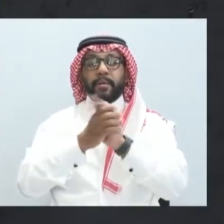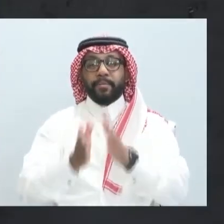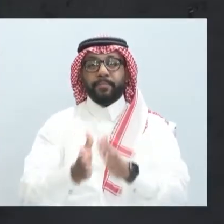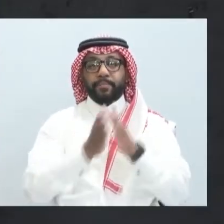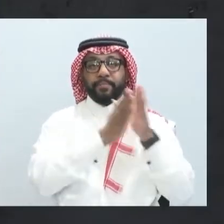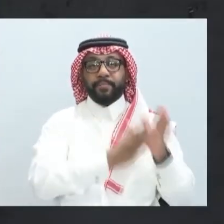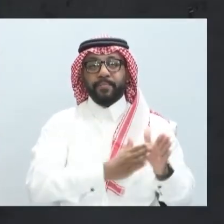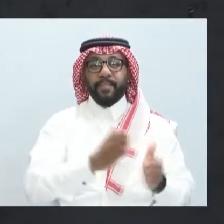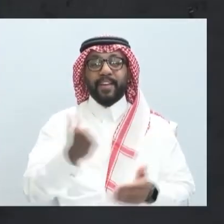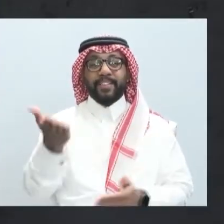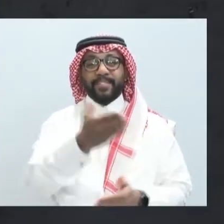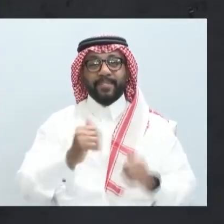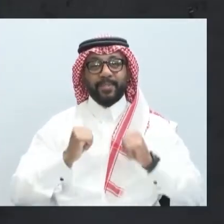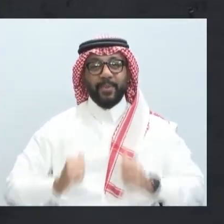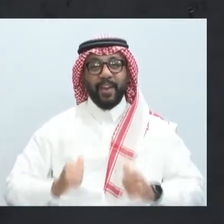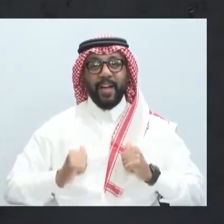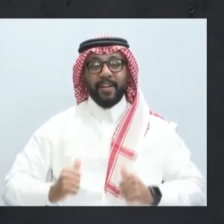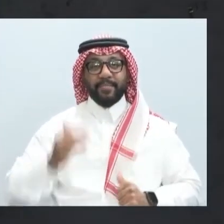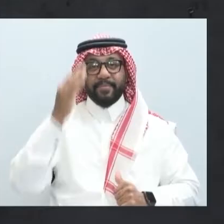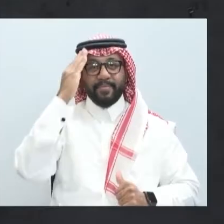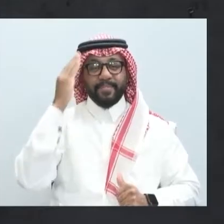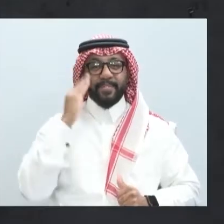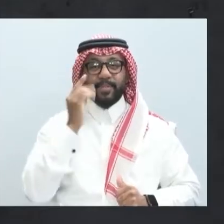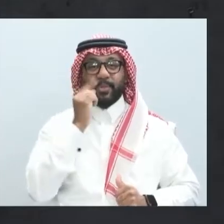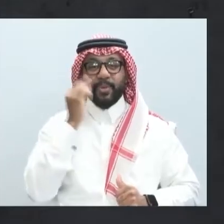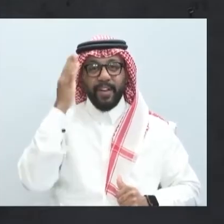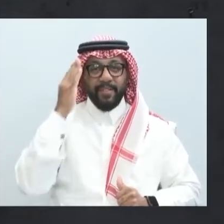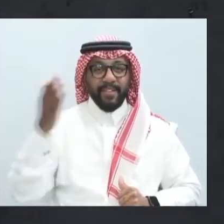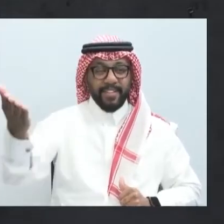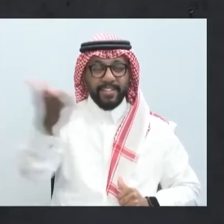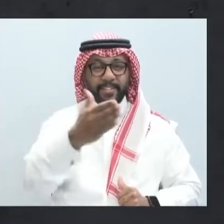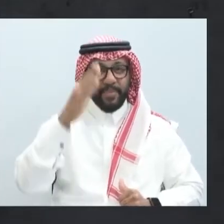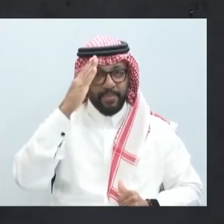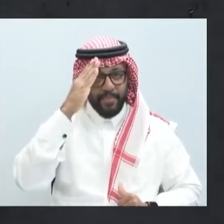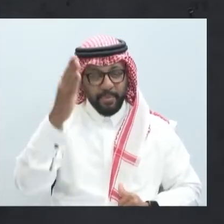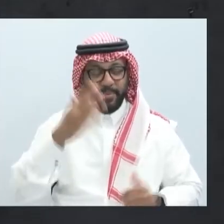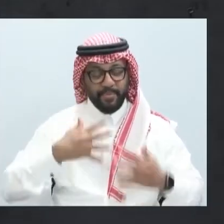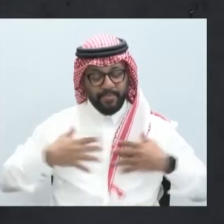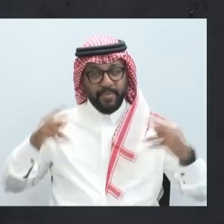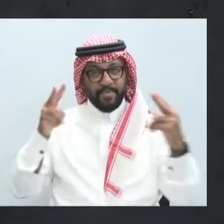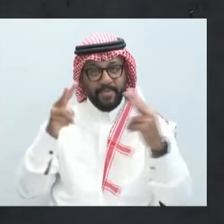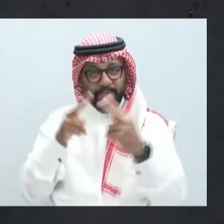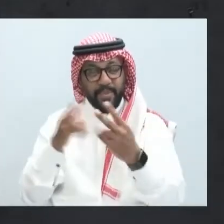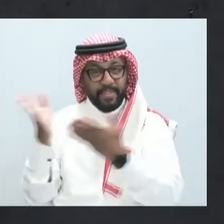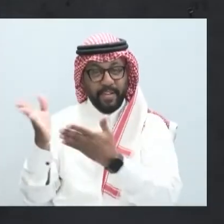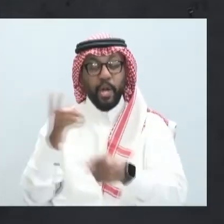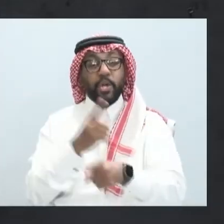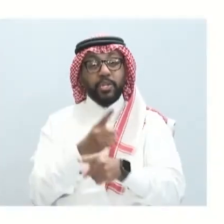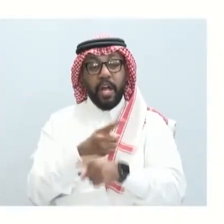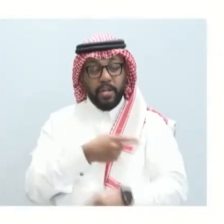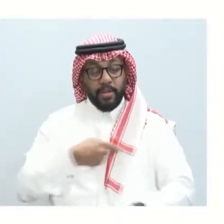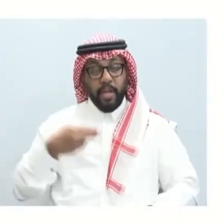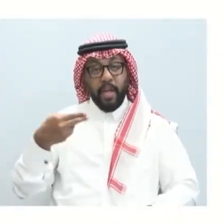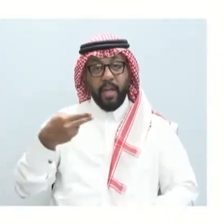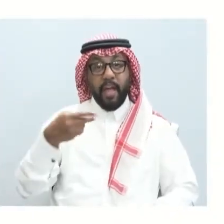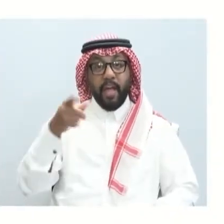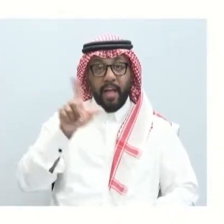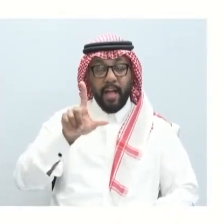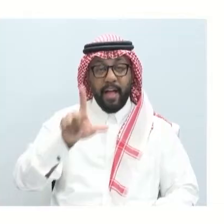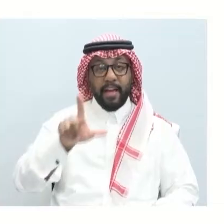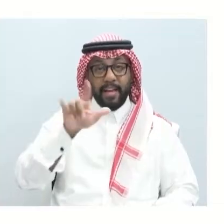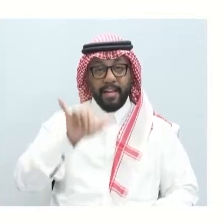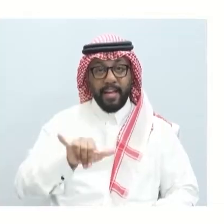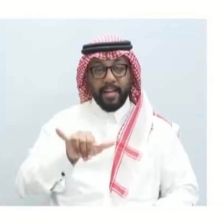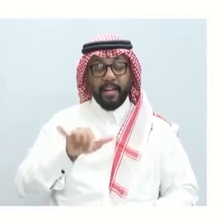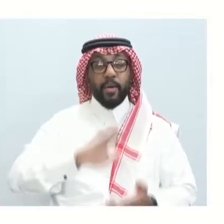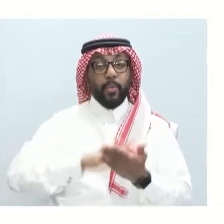واتم تسليما ابناء الطلاب بنات الطالبات اسعد الله اوقاتكم بالخير والمسرات معكم معلمكم الاستاذ علي القحطاني